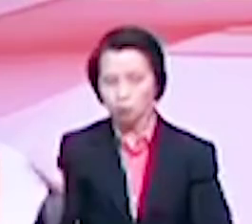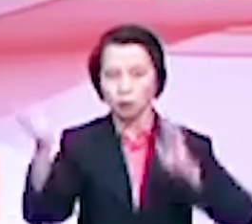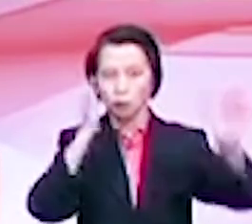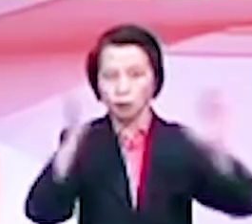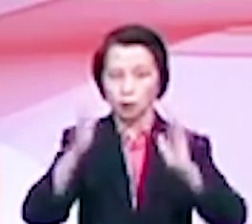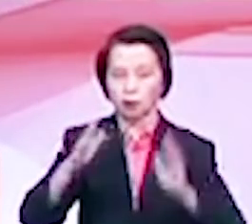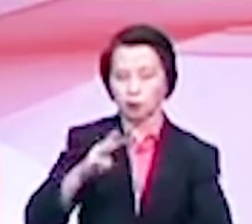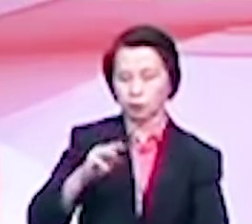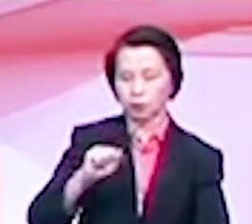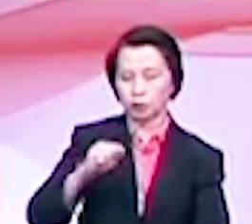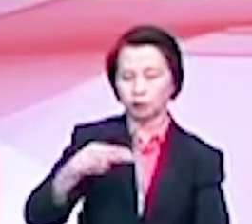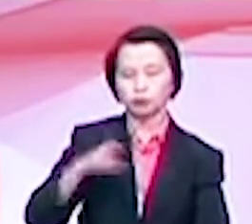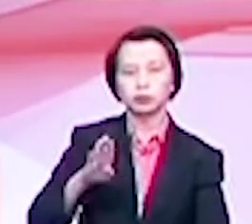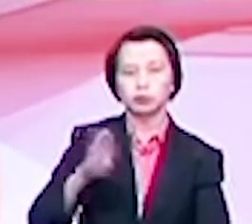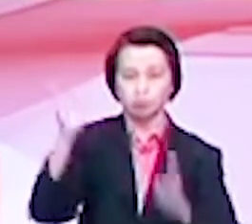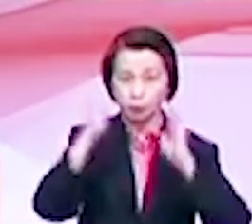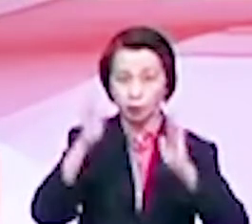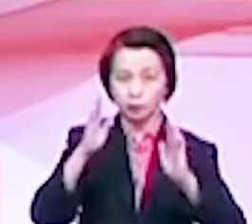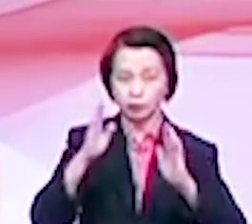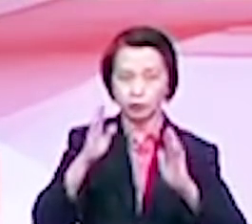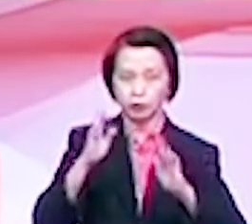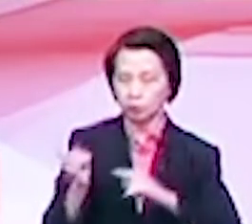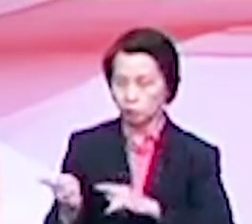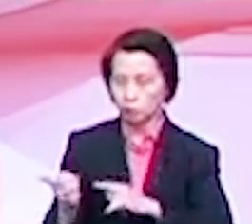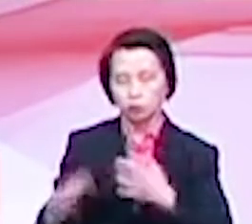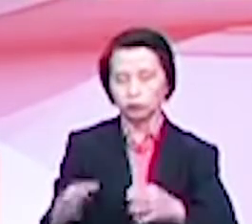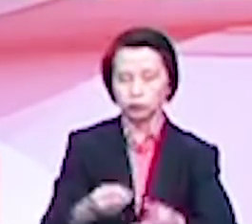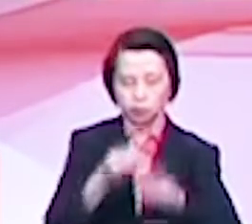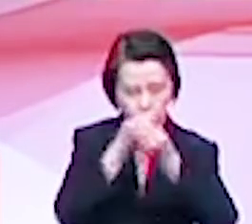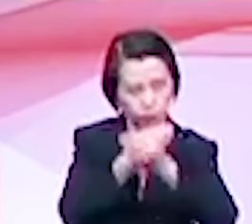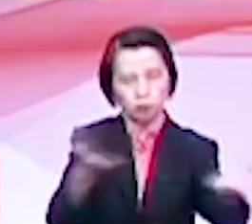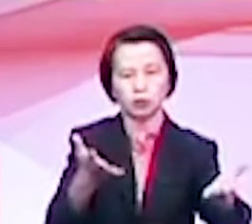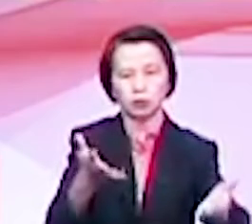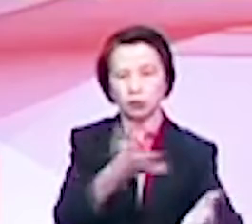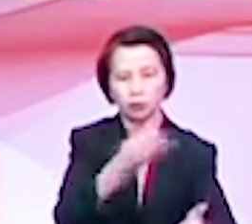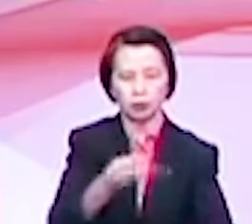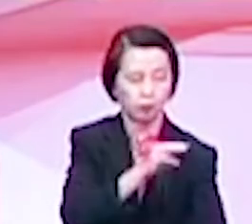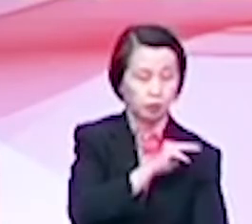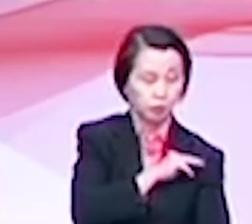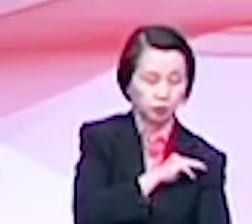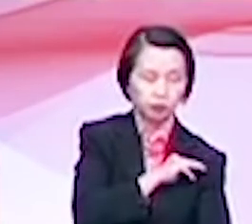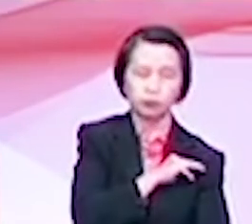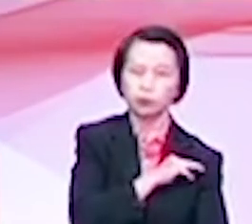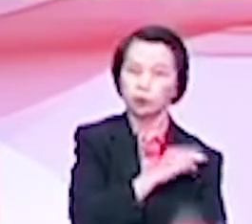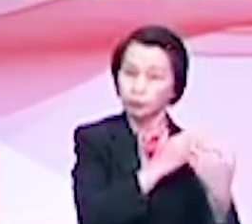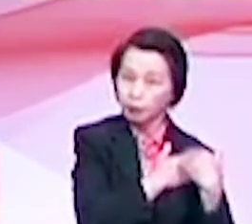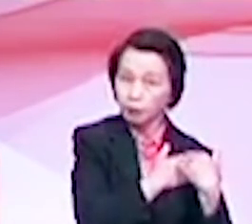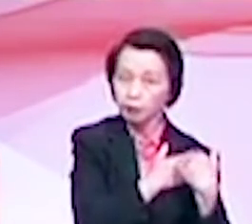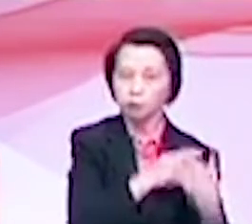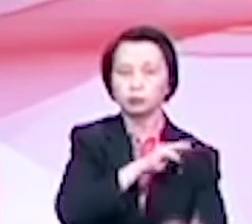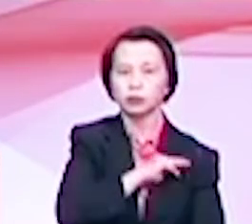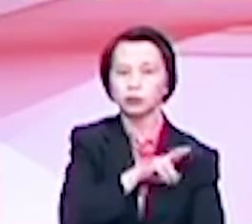Malaysia Airport Berhad telah pun membuat kenyataan, malah menteri yang berhormat, Menteri Pengangkutan